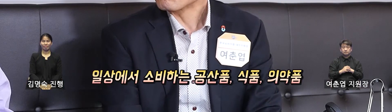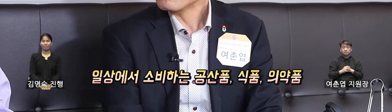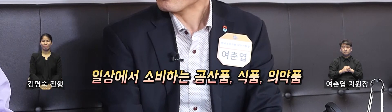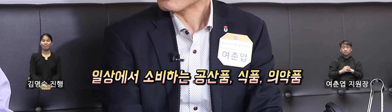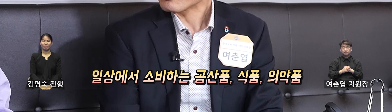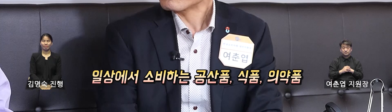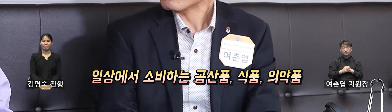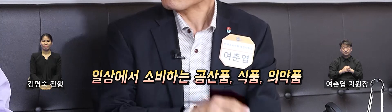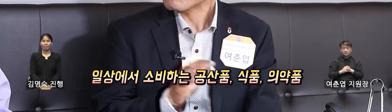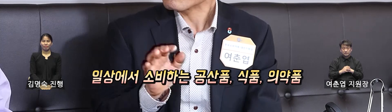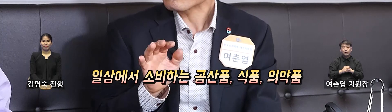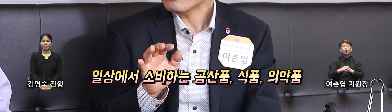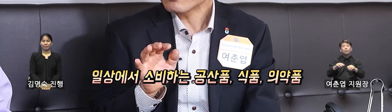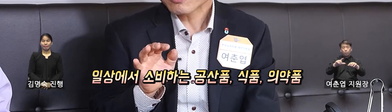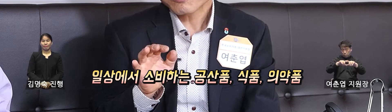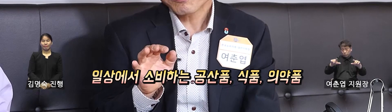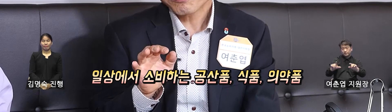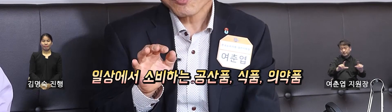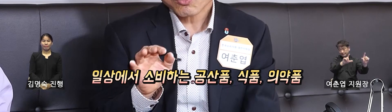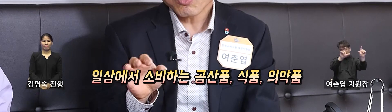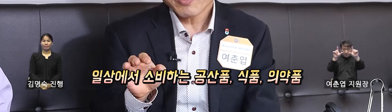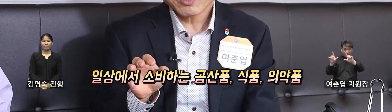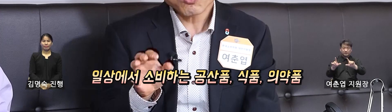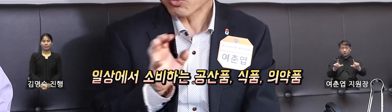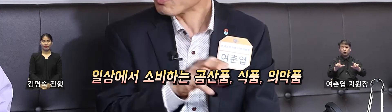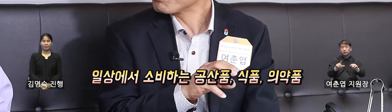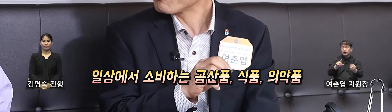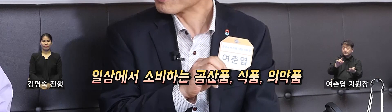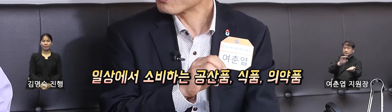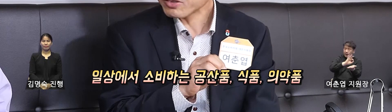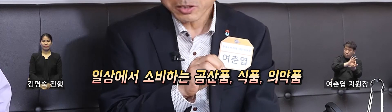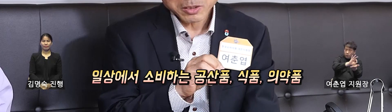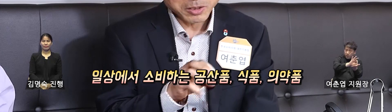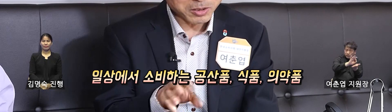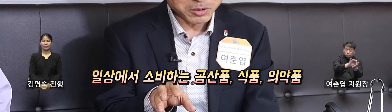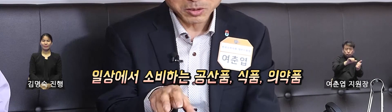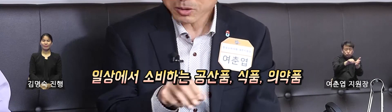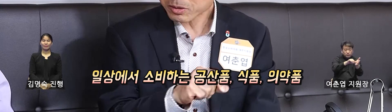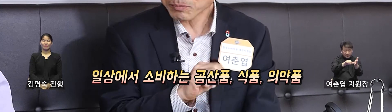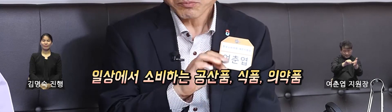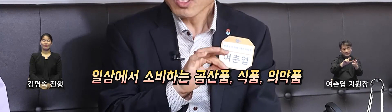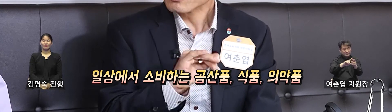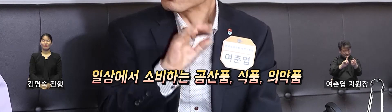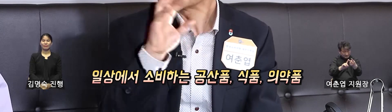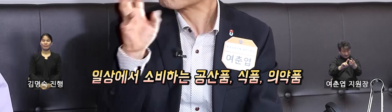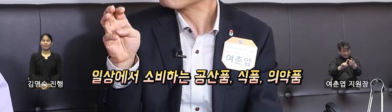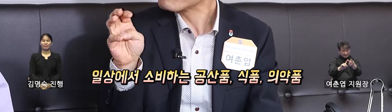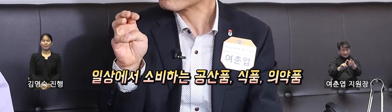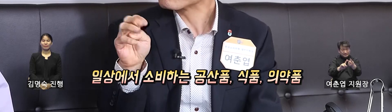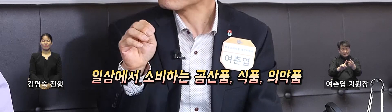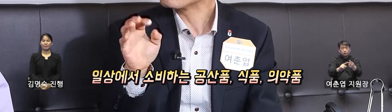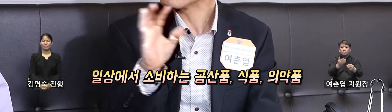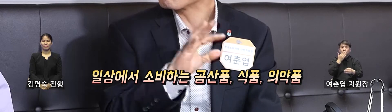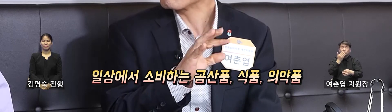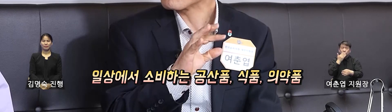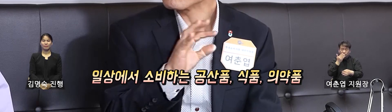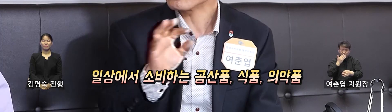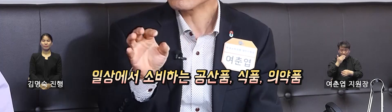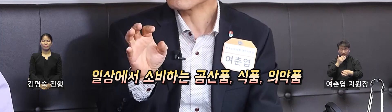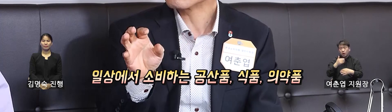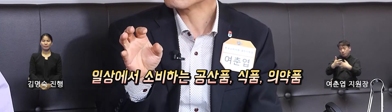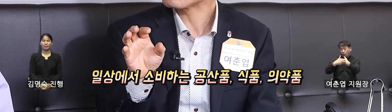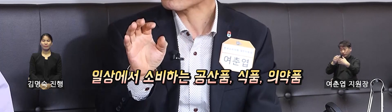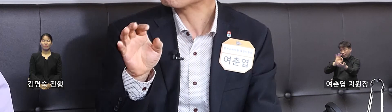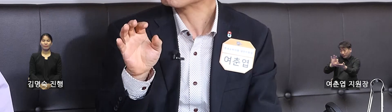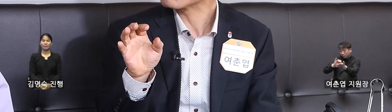그 우리가 일상생활에서 이제 소비하는 공산품이라든지 이런 그 식품이라든지